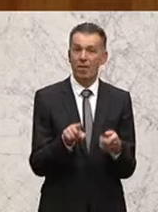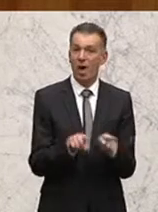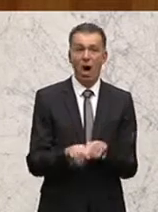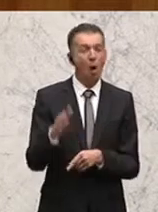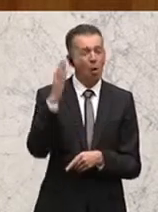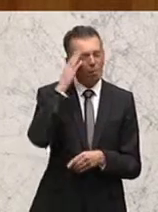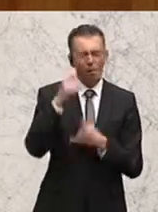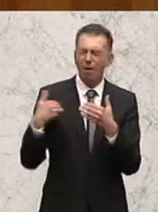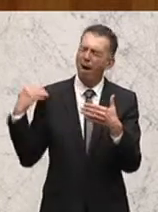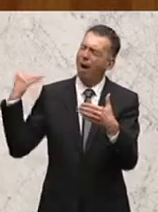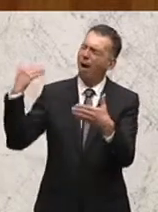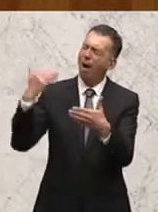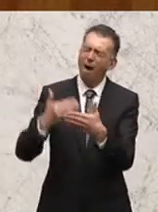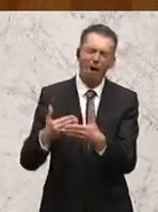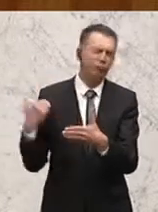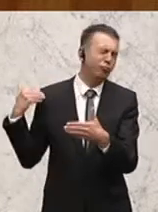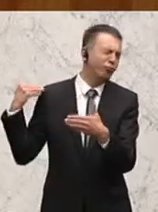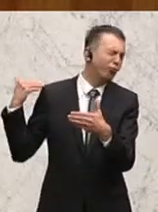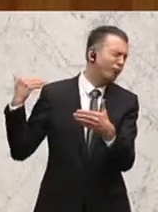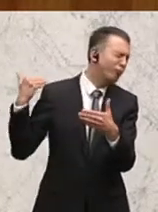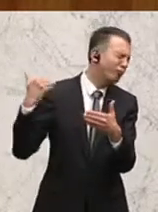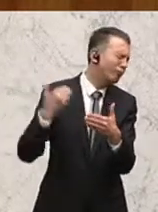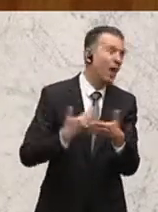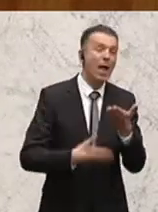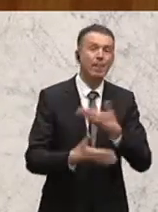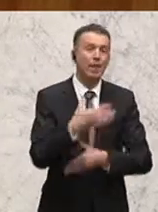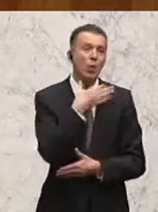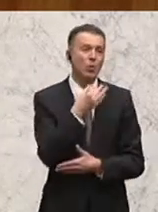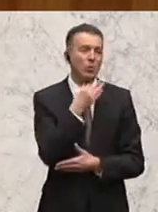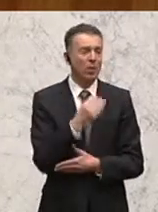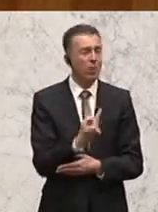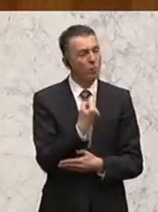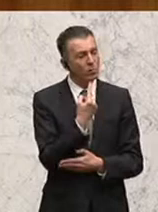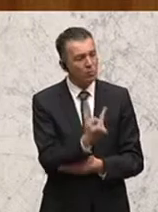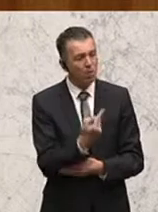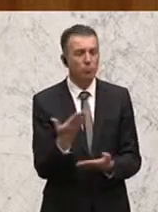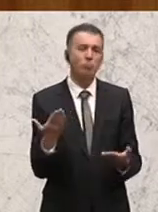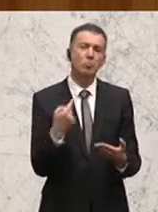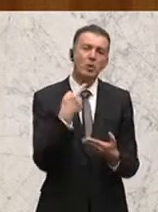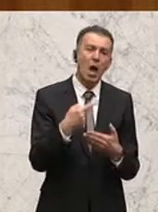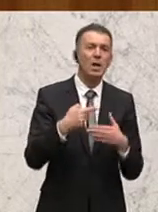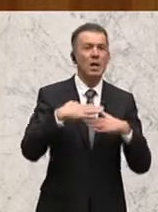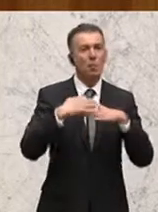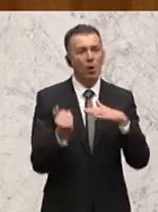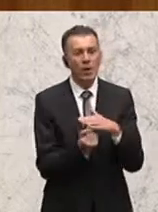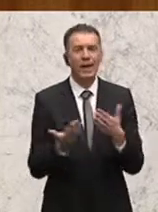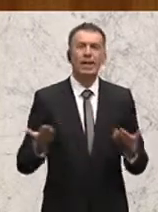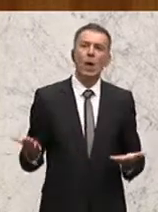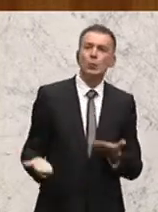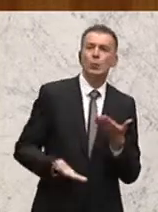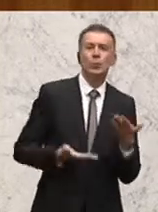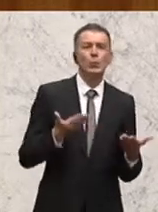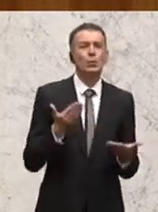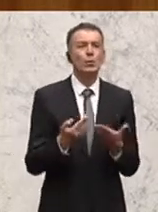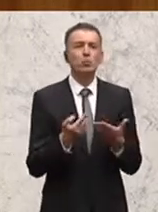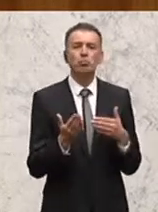auch seit Jahren, wenn nicht Jahrzehnten. Und wenn Sie mit Projekten hier, sagen wir,